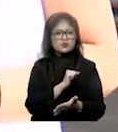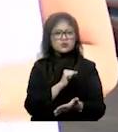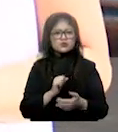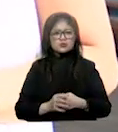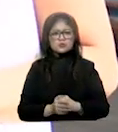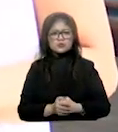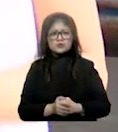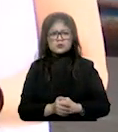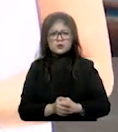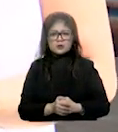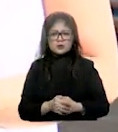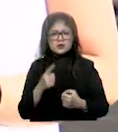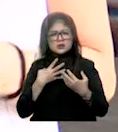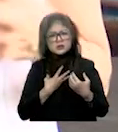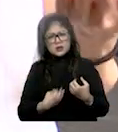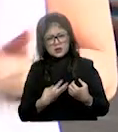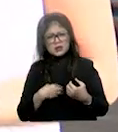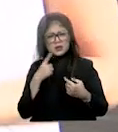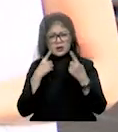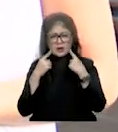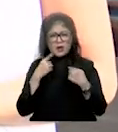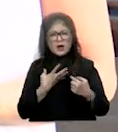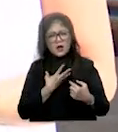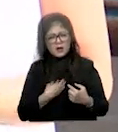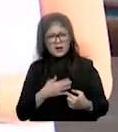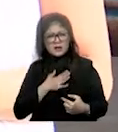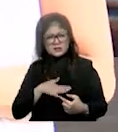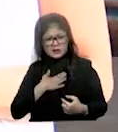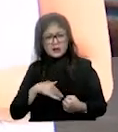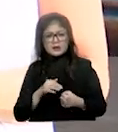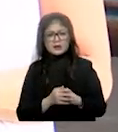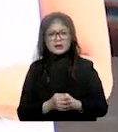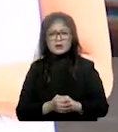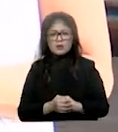Sedih sih lihat berita akhir-akhir ini yang kita dengar ya, kita lihat di